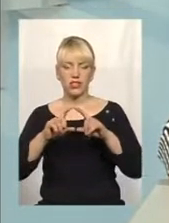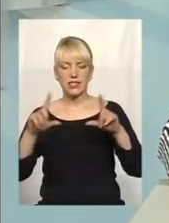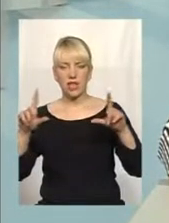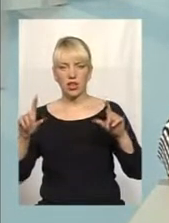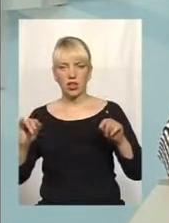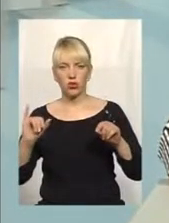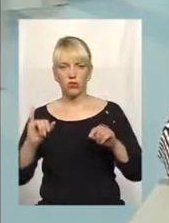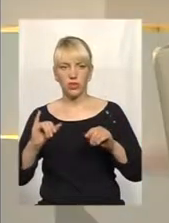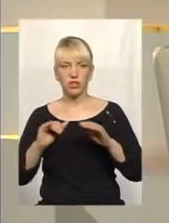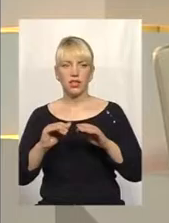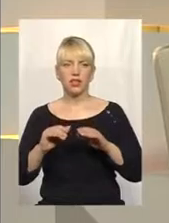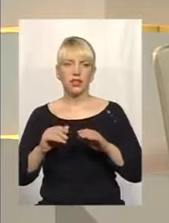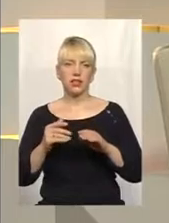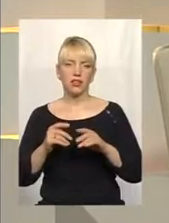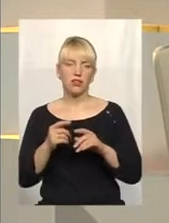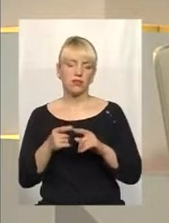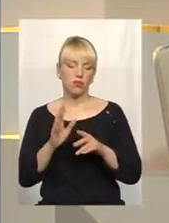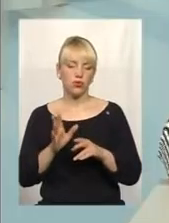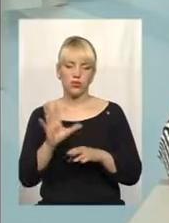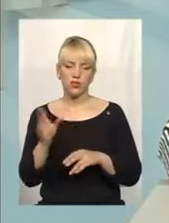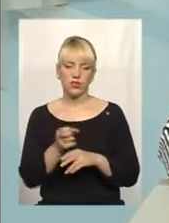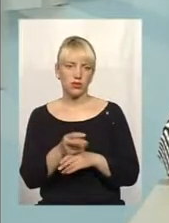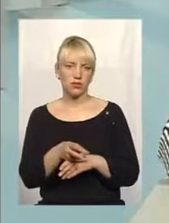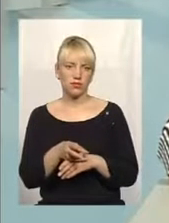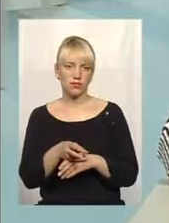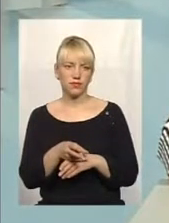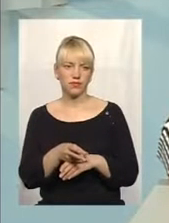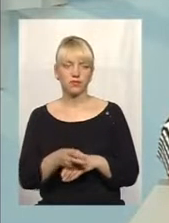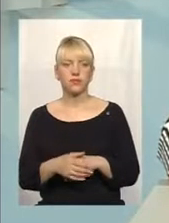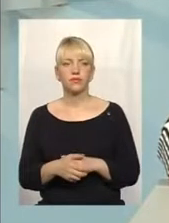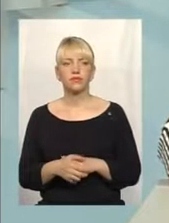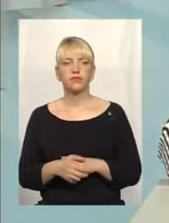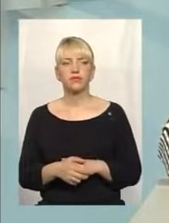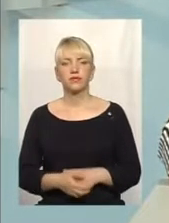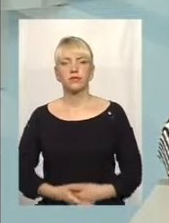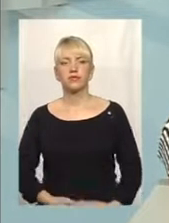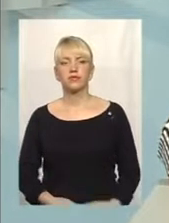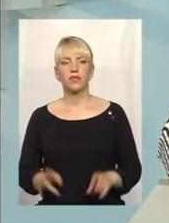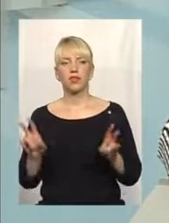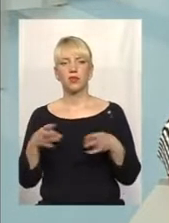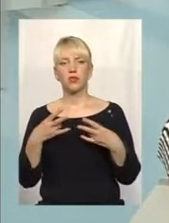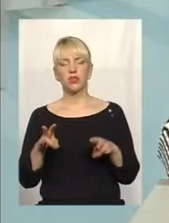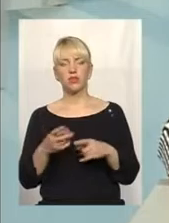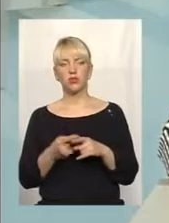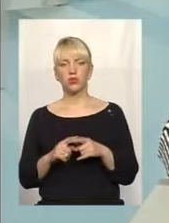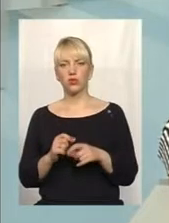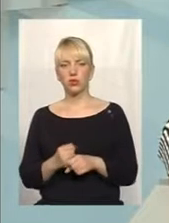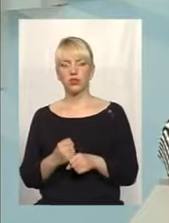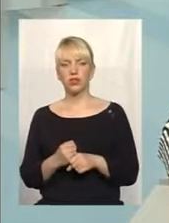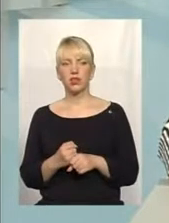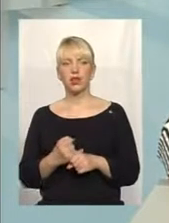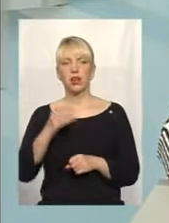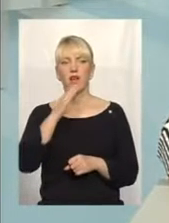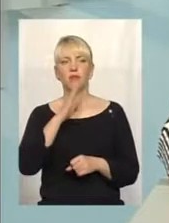і табором, вони будуть просто всі утилізовані, вони просто будуть викинуті, тому цього робити не потрібно. І потім